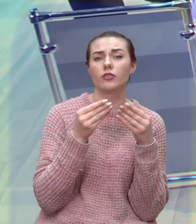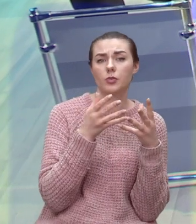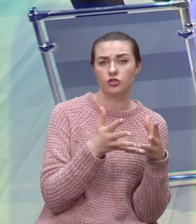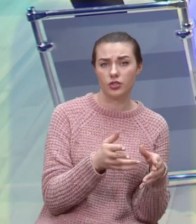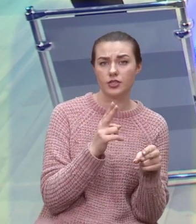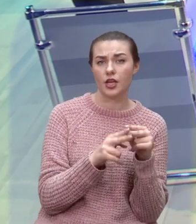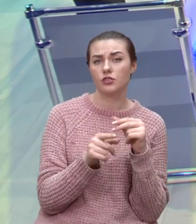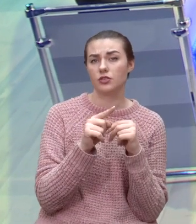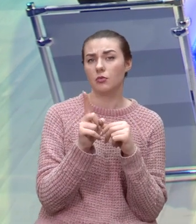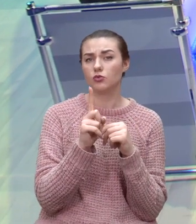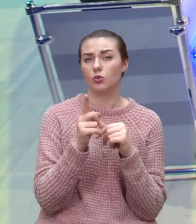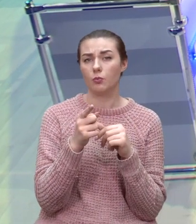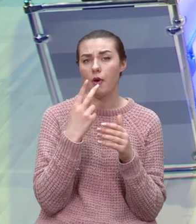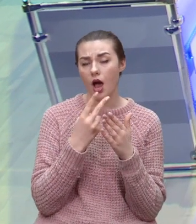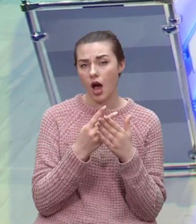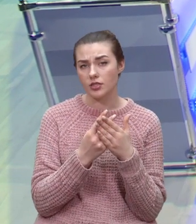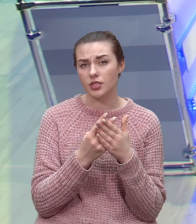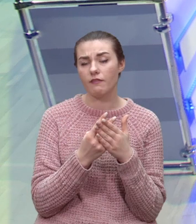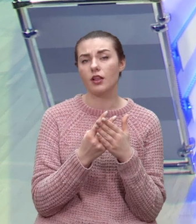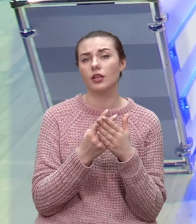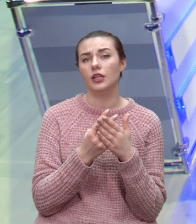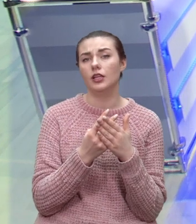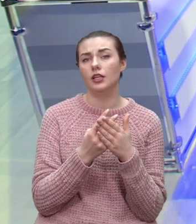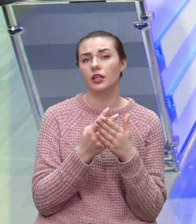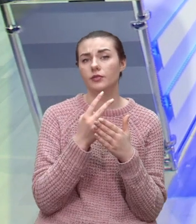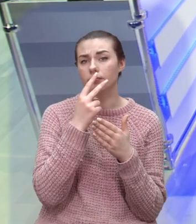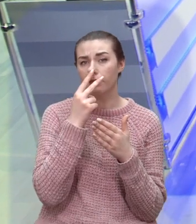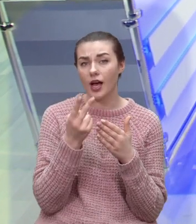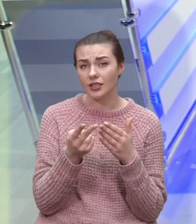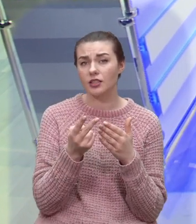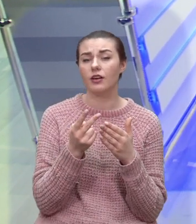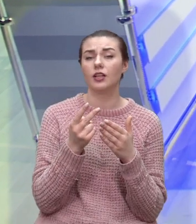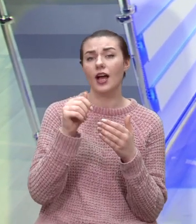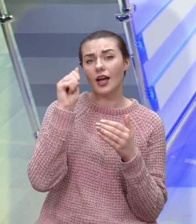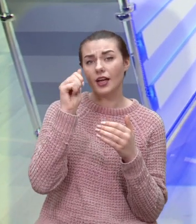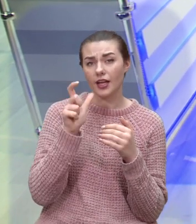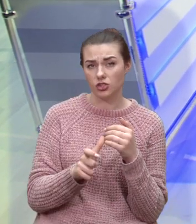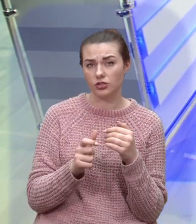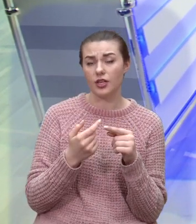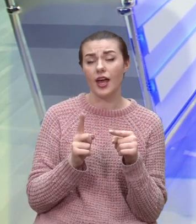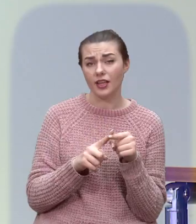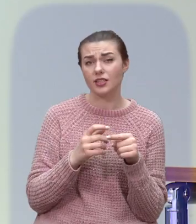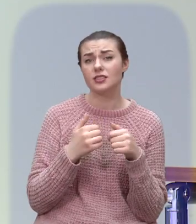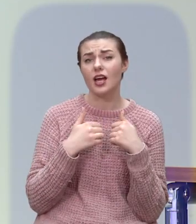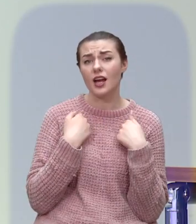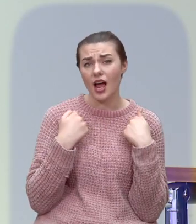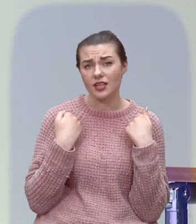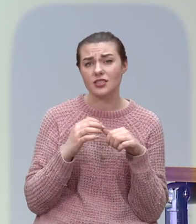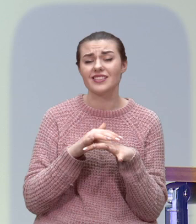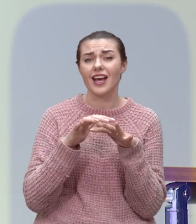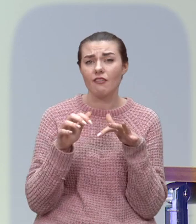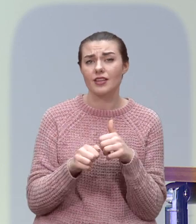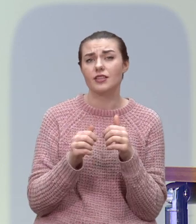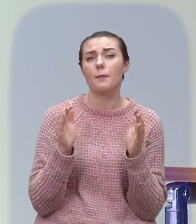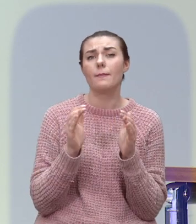заканчивая тем что он представлял по сути дела человека грешника представлял именно это пытается узурпировать этот маленький